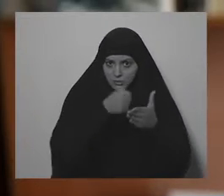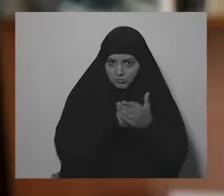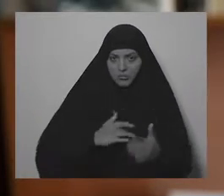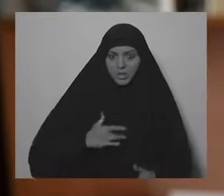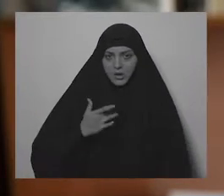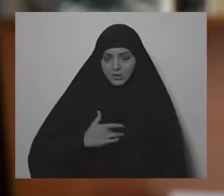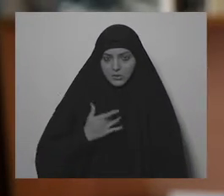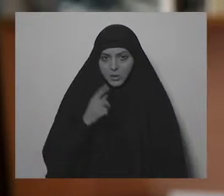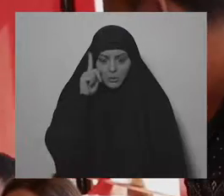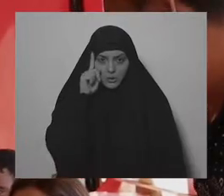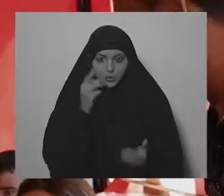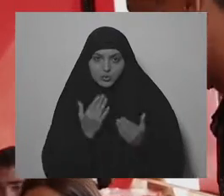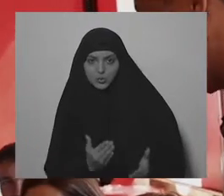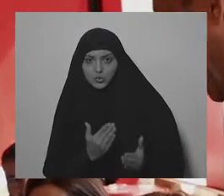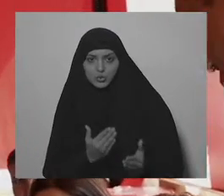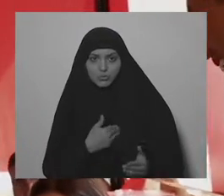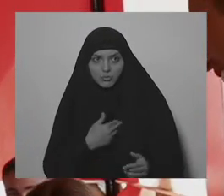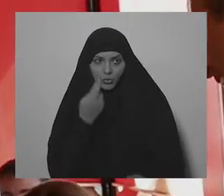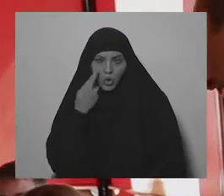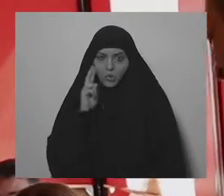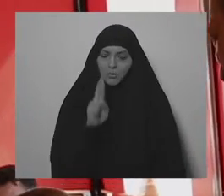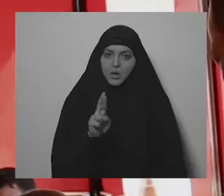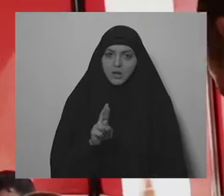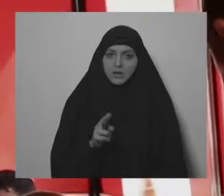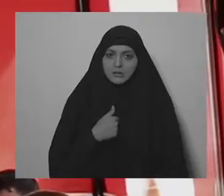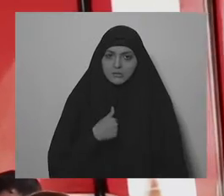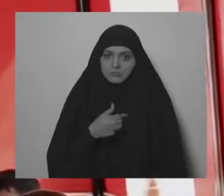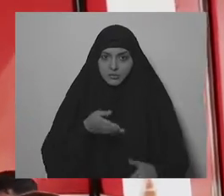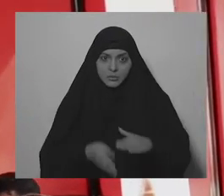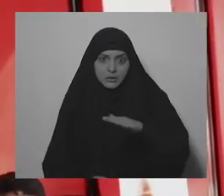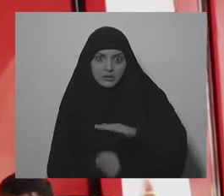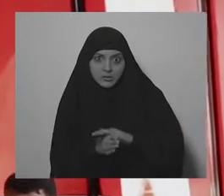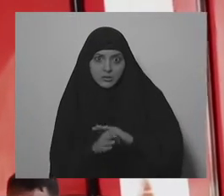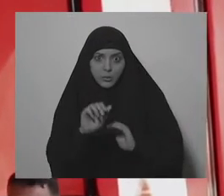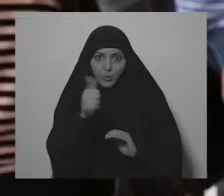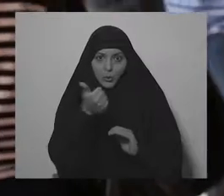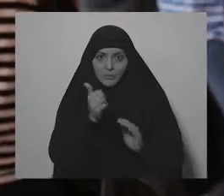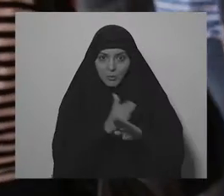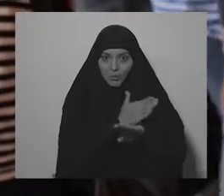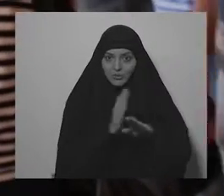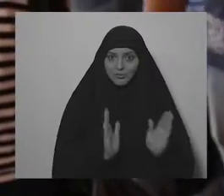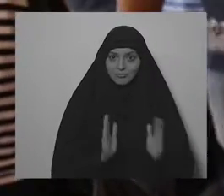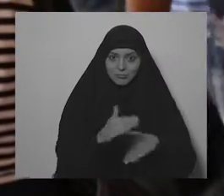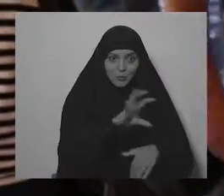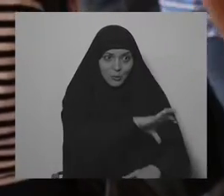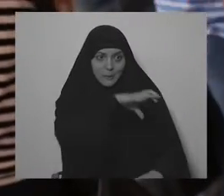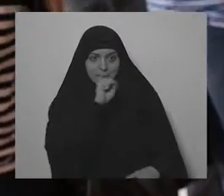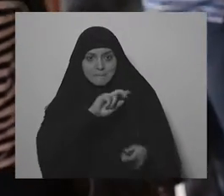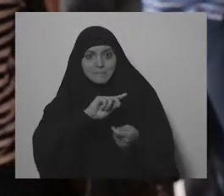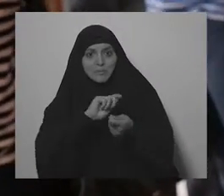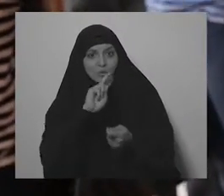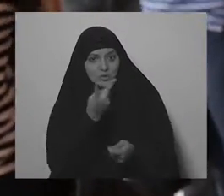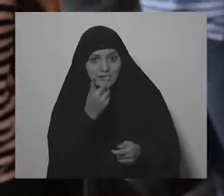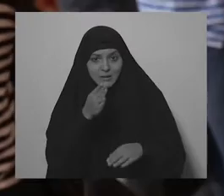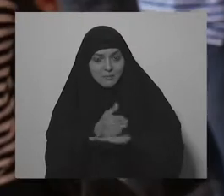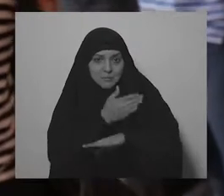mener des actions de plaidoyer. C'était intéressant parce qu'aujourd'hui, ce qu'on constate, c'est que des initiatives du premier cycle ont